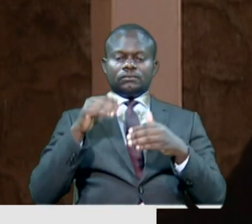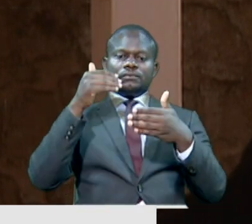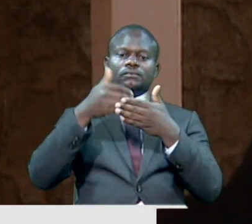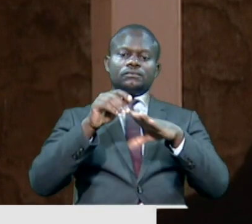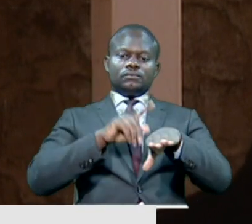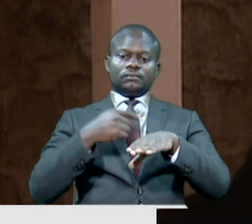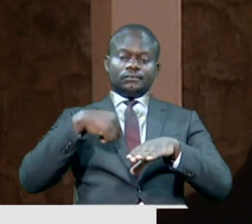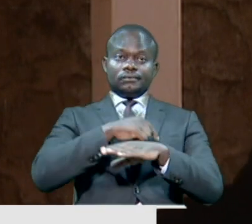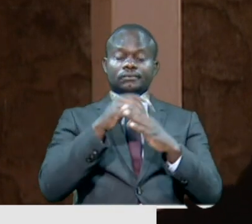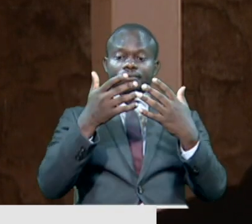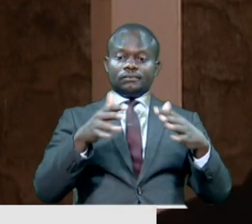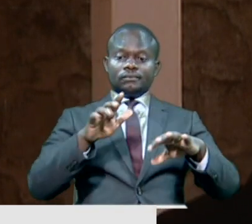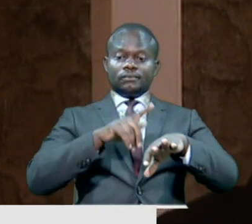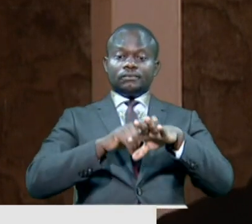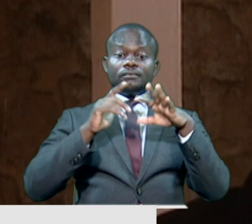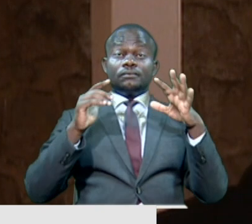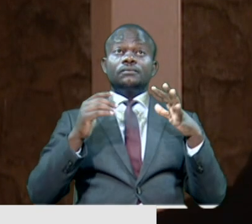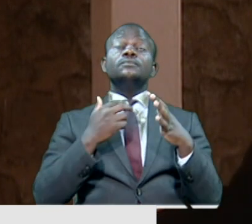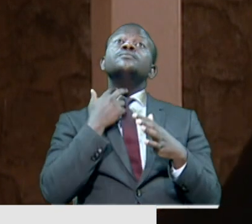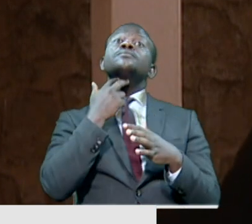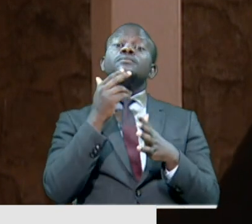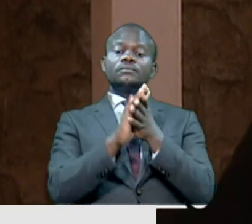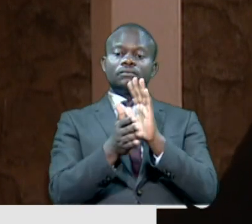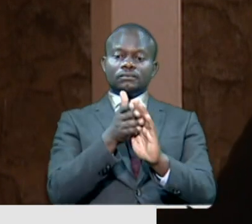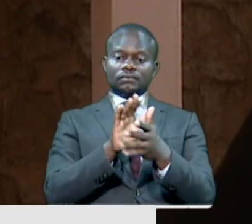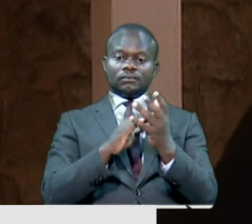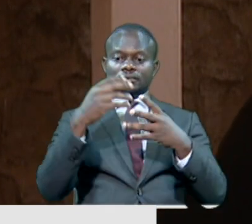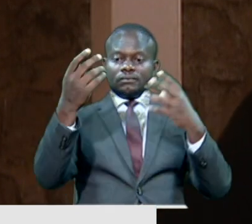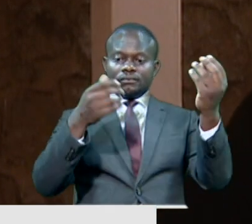no kumara igenda ijwi riragenda ndasarara